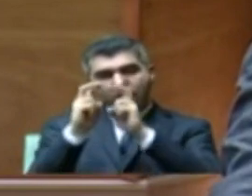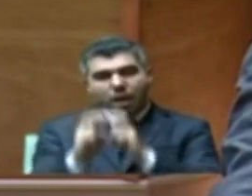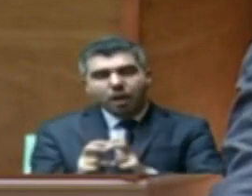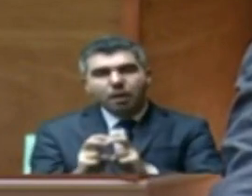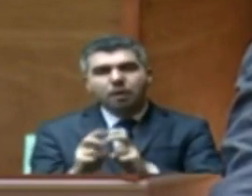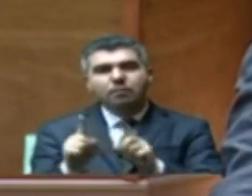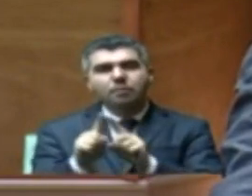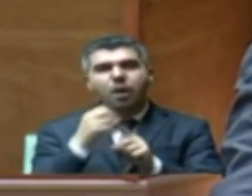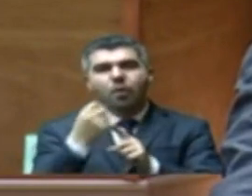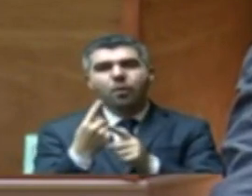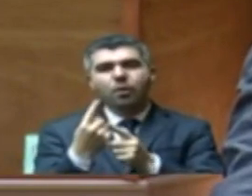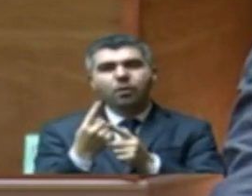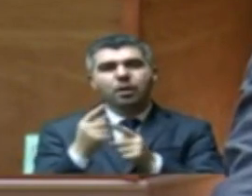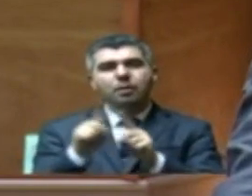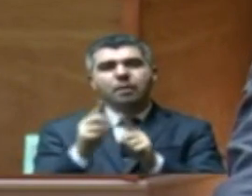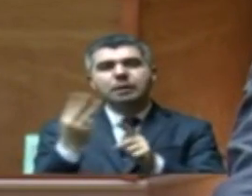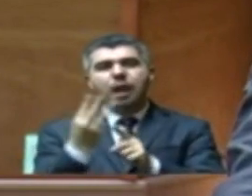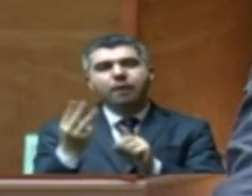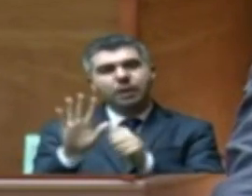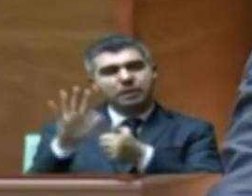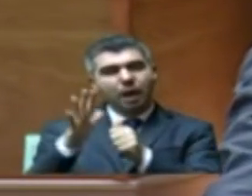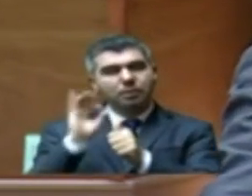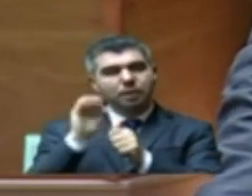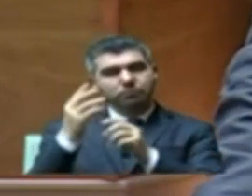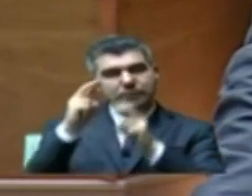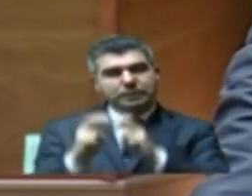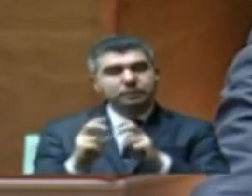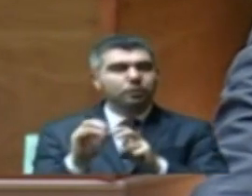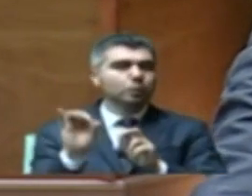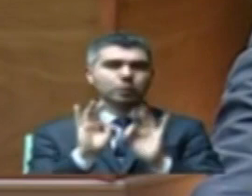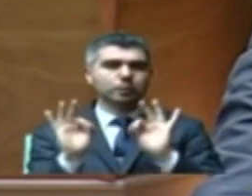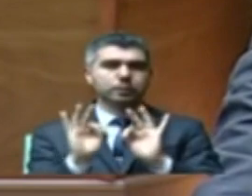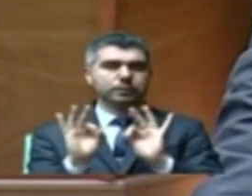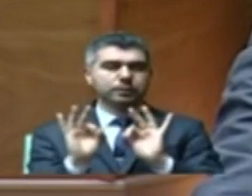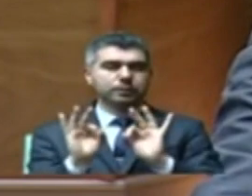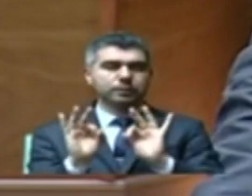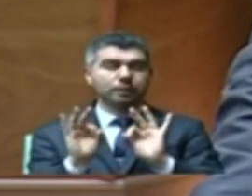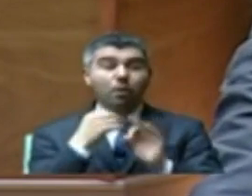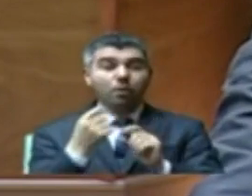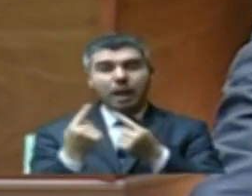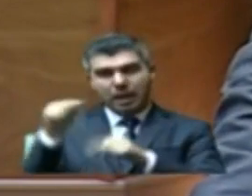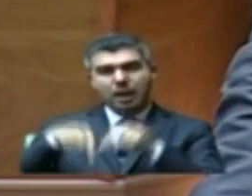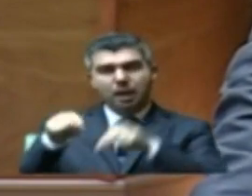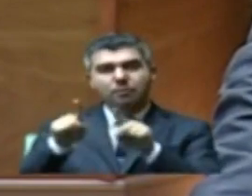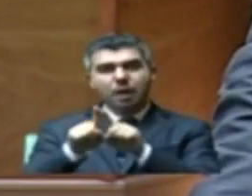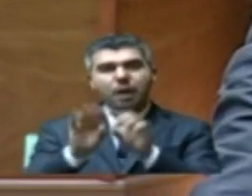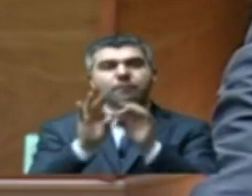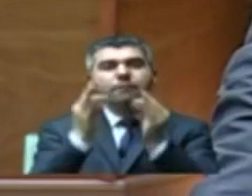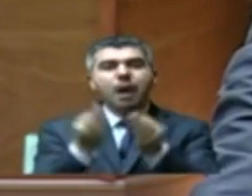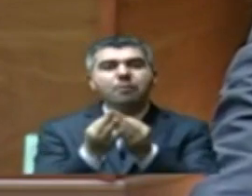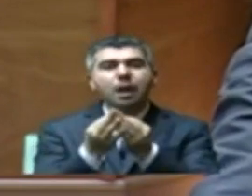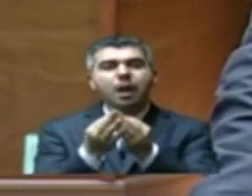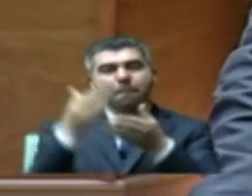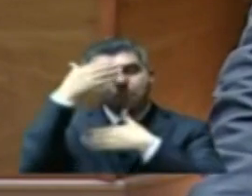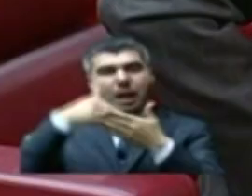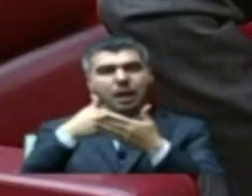المعيار؟ كاينش معايير حقيقية ديال التعويضات العائلية. إذا علمنا كذلك عن أن طبيعة الأسر المغربية ما بقاتش بحال ما كانت.